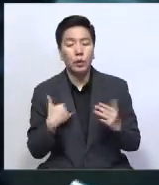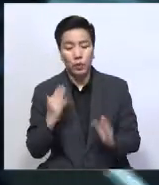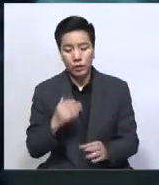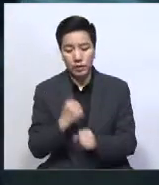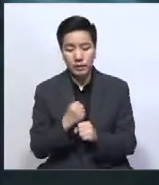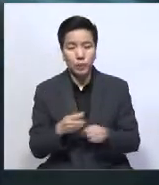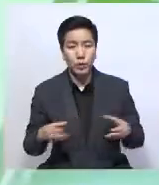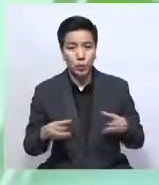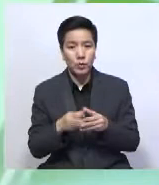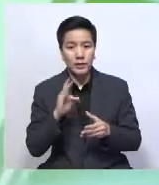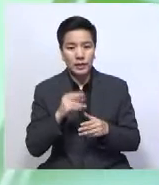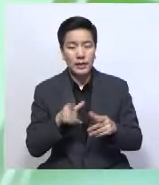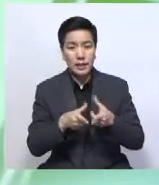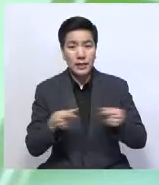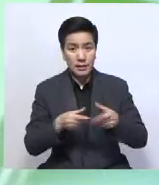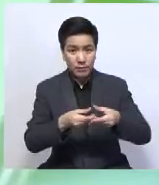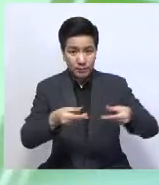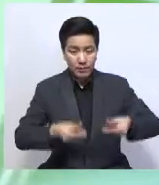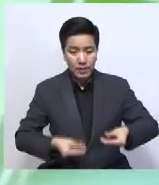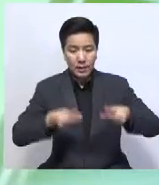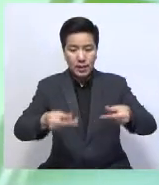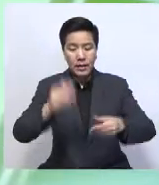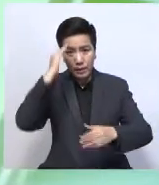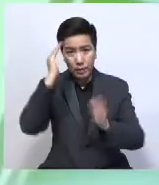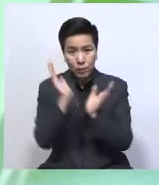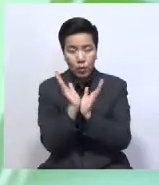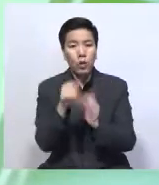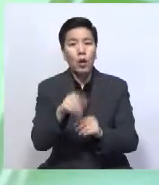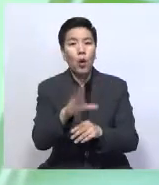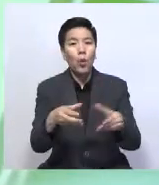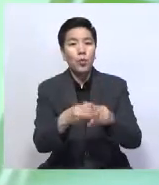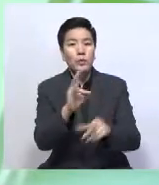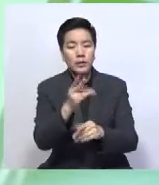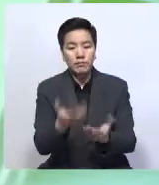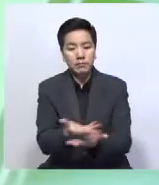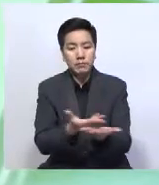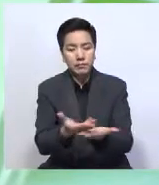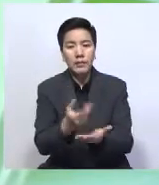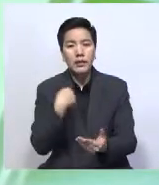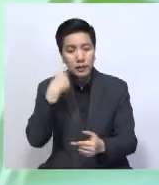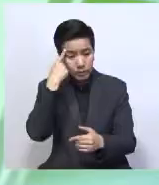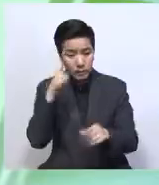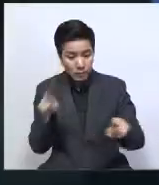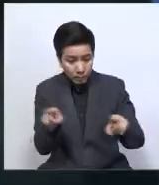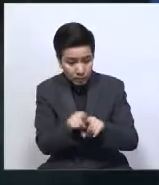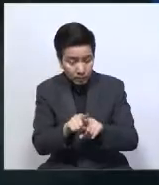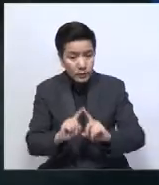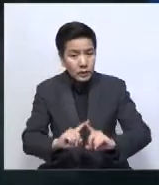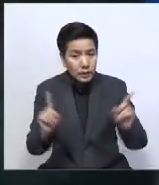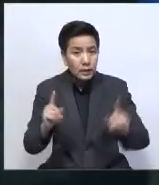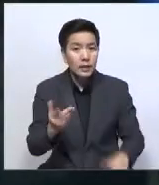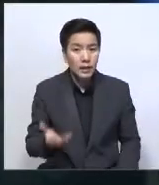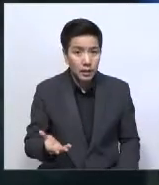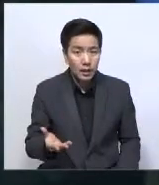พนักงานอัยการภาค7ก็ส่งสำนวนคดีกลับไปให้ทางผู้บัญชาการตำรวจภูธรภาค7เพื่อให้พิจารณาว่ามีความเห็นชอบกับพนักงานอัยการ